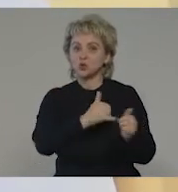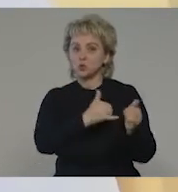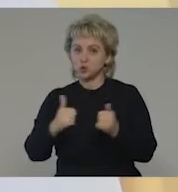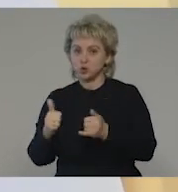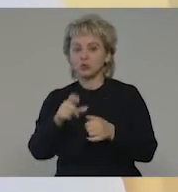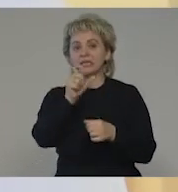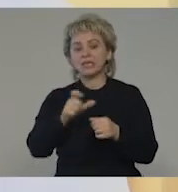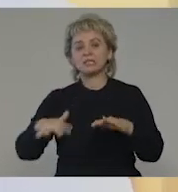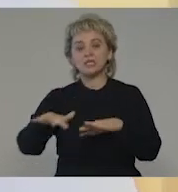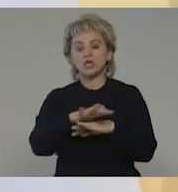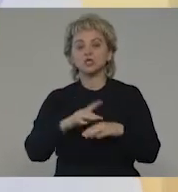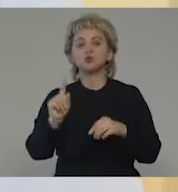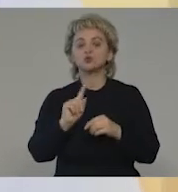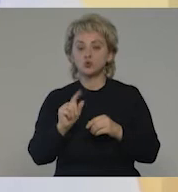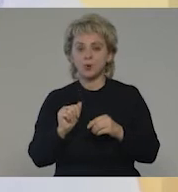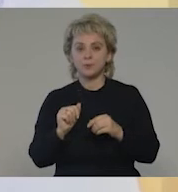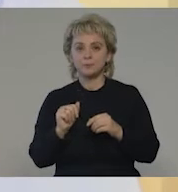услуги населению, что